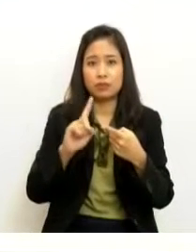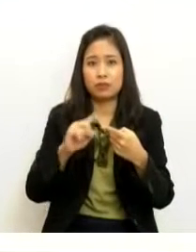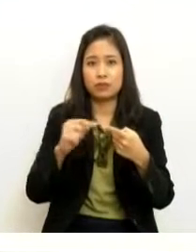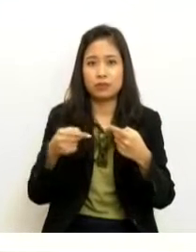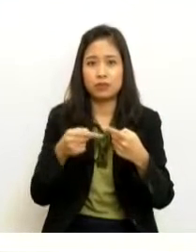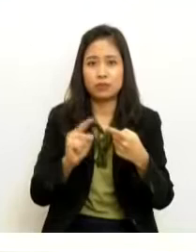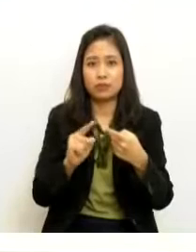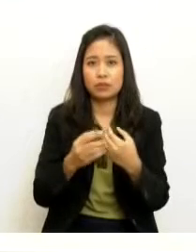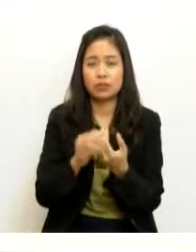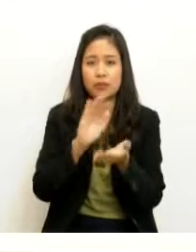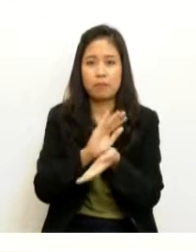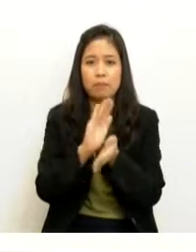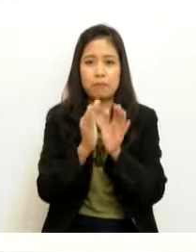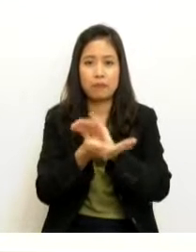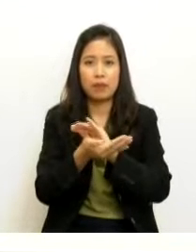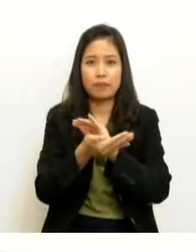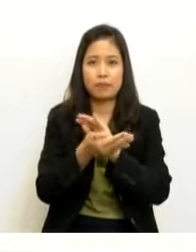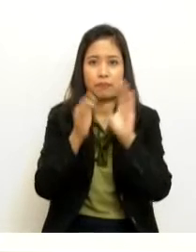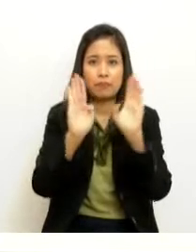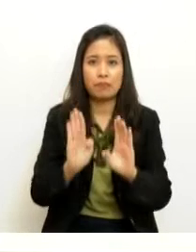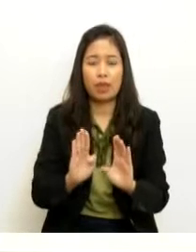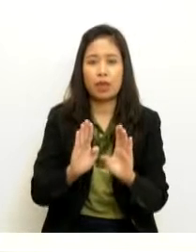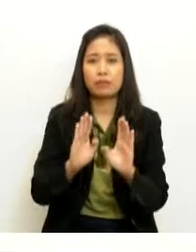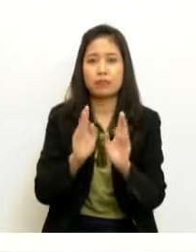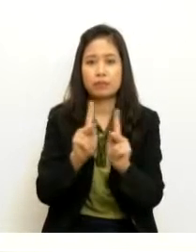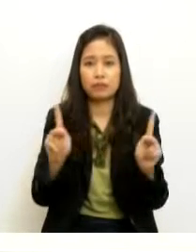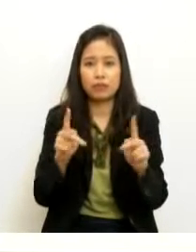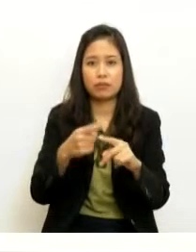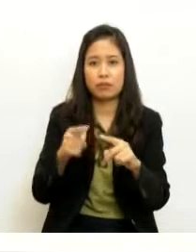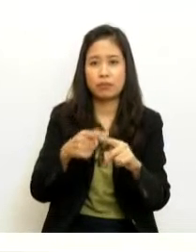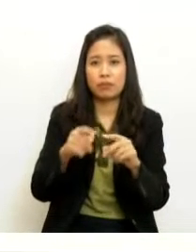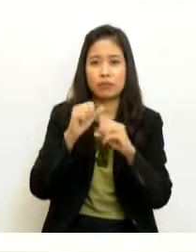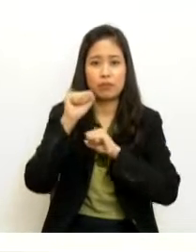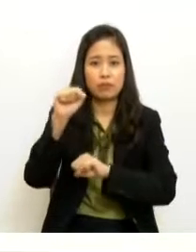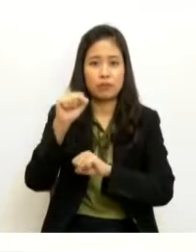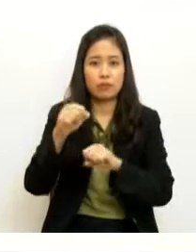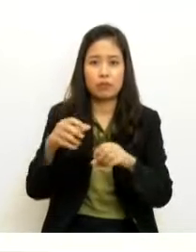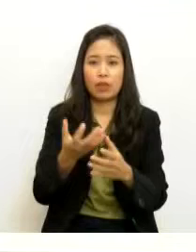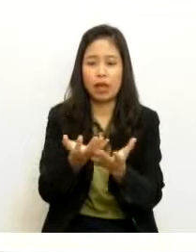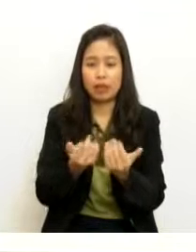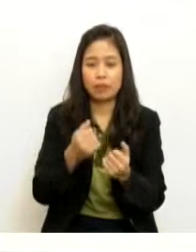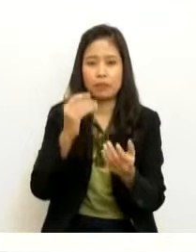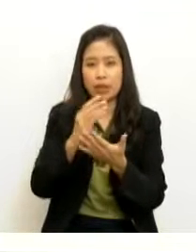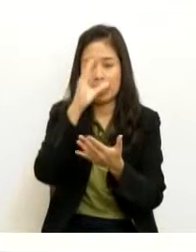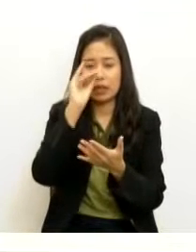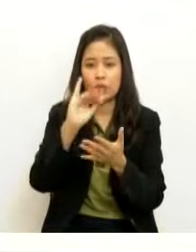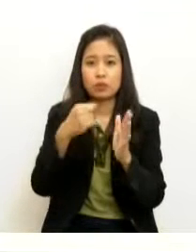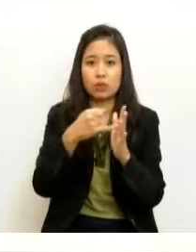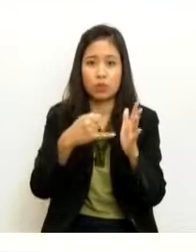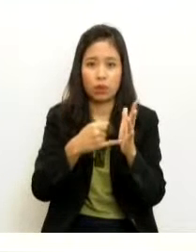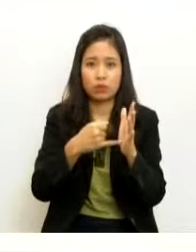ามีการปรับเปลี่ยนในรูปแบบของคณะกรรมการนะครับในการรับนักเรียนระดับจังหวัด